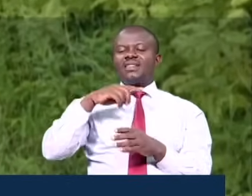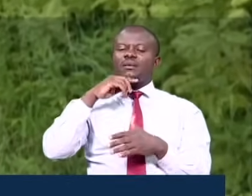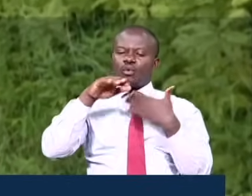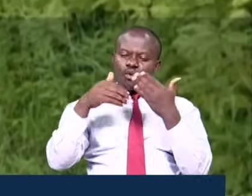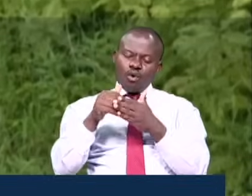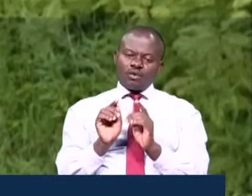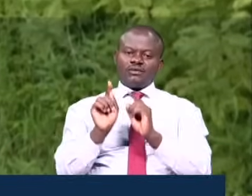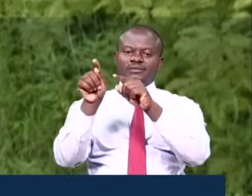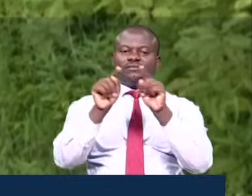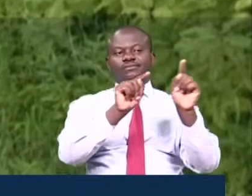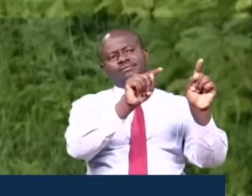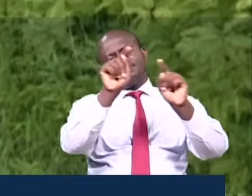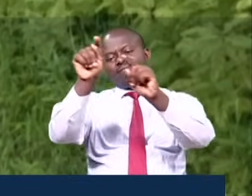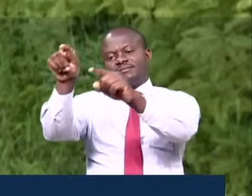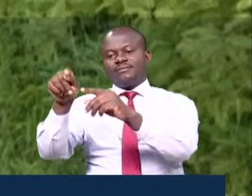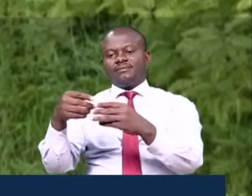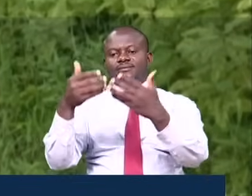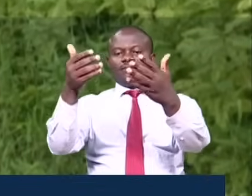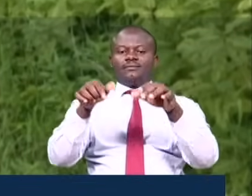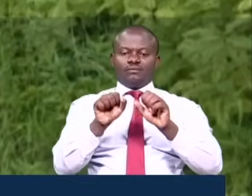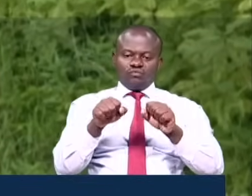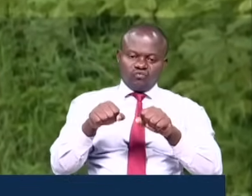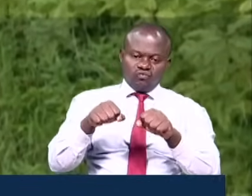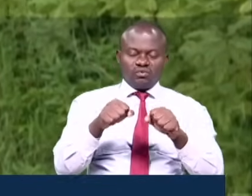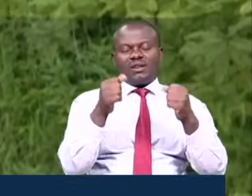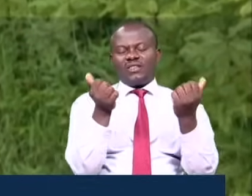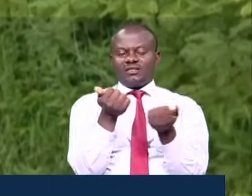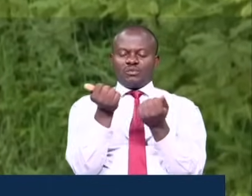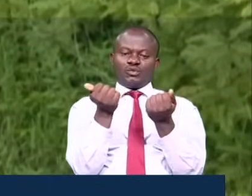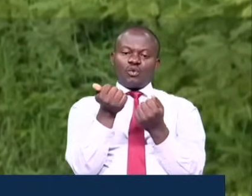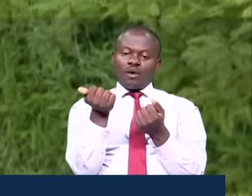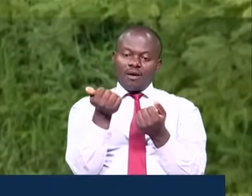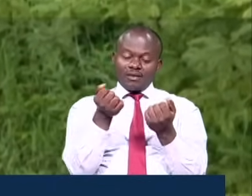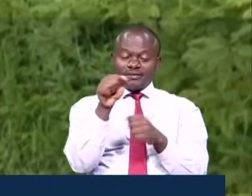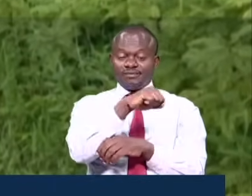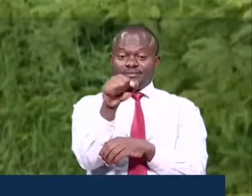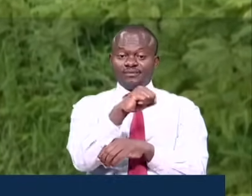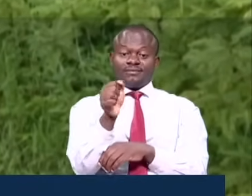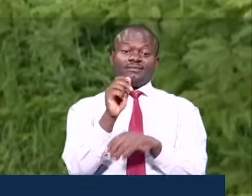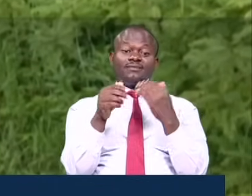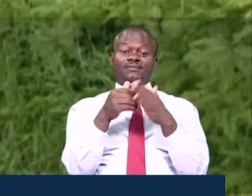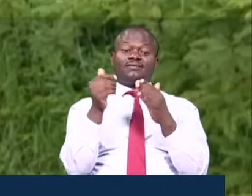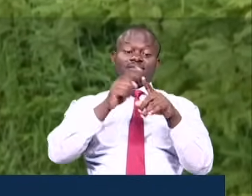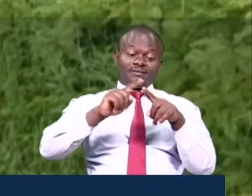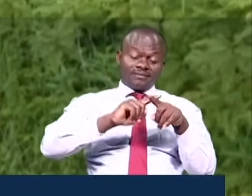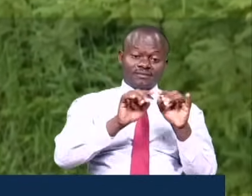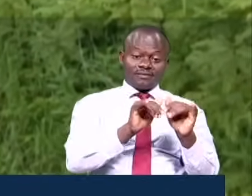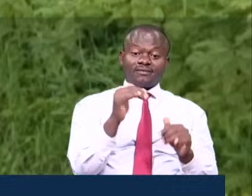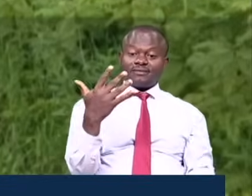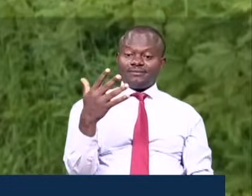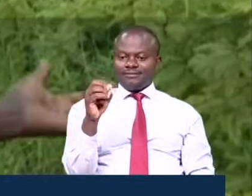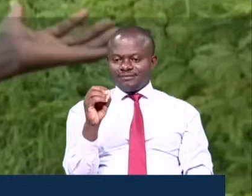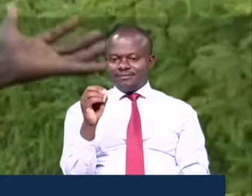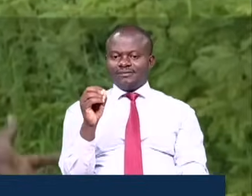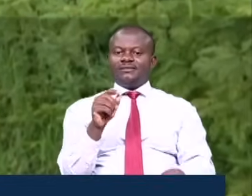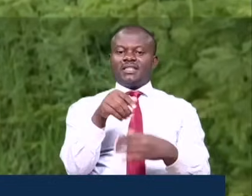soko ntarima nkashyira kuri za moto ubu ngatega imodoka nkabijyana mu masoko abaturage babandi bazanye ibijumba basigaje senki sa